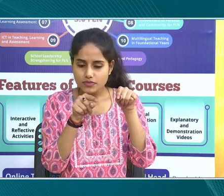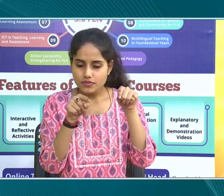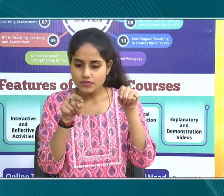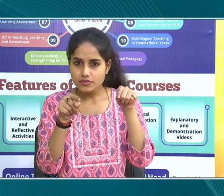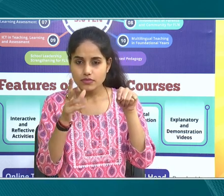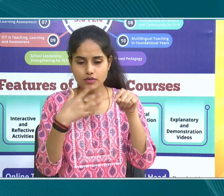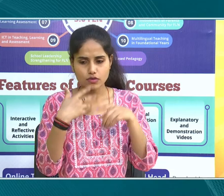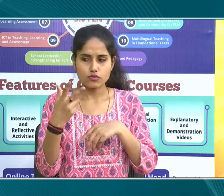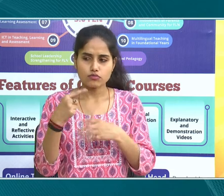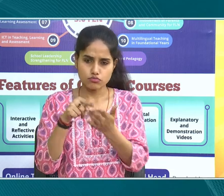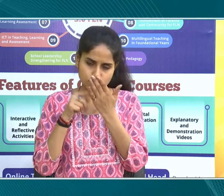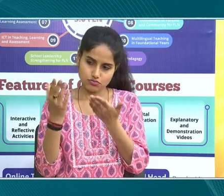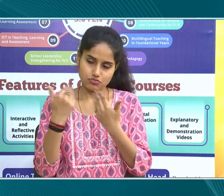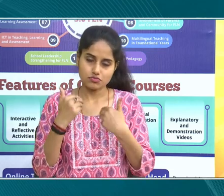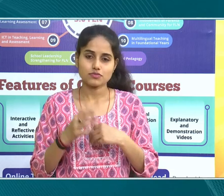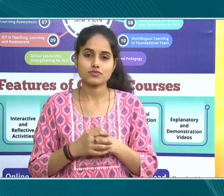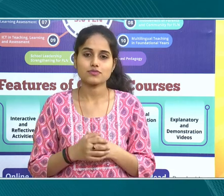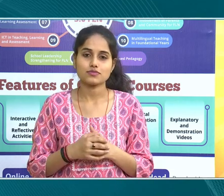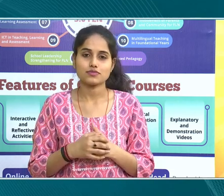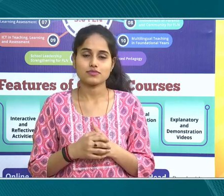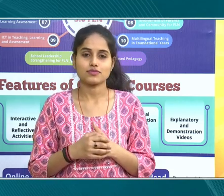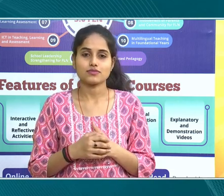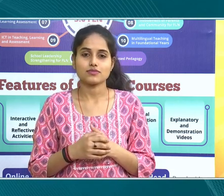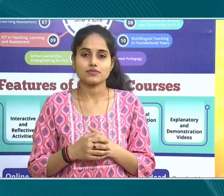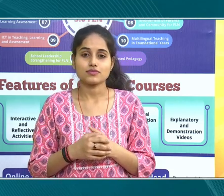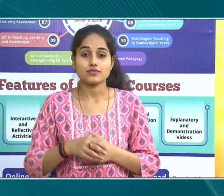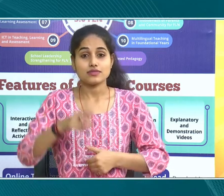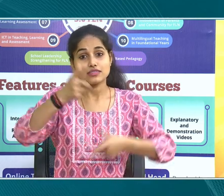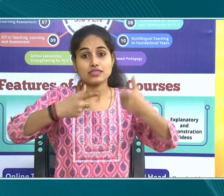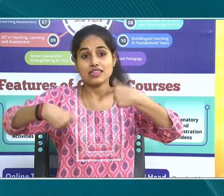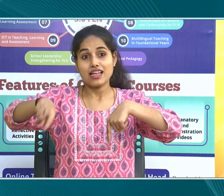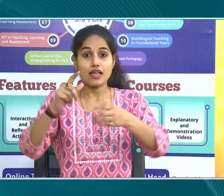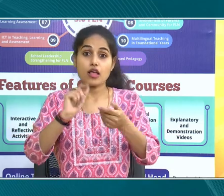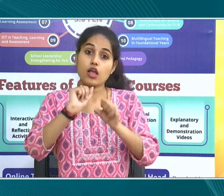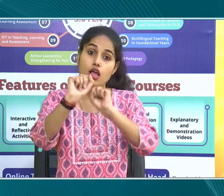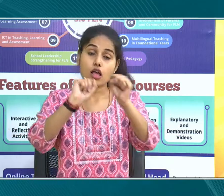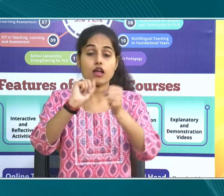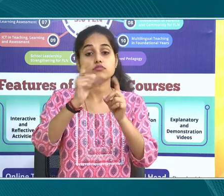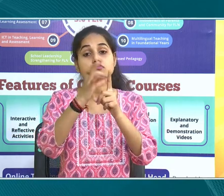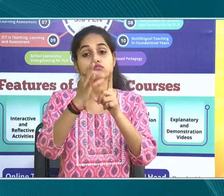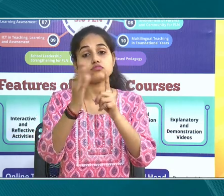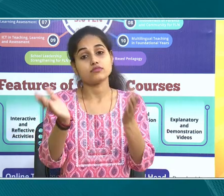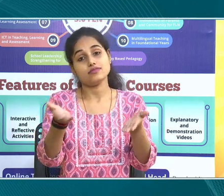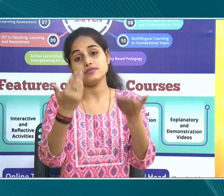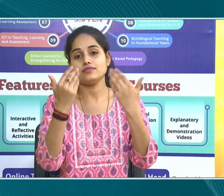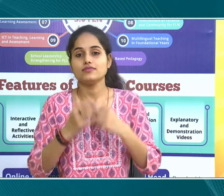और हमें करके दिखाइए हमारे लैंडर्स भी कर रहे होंगे